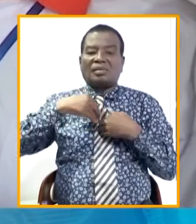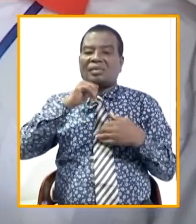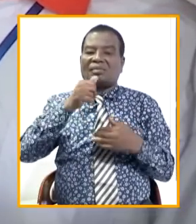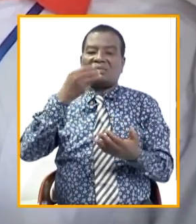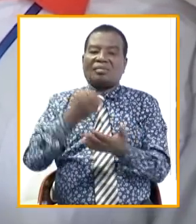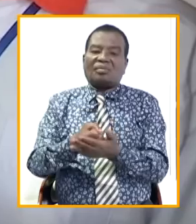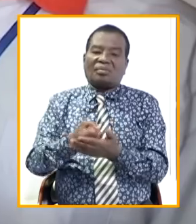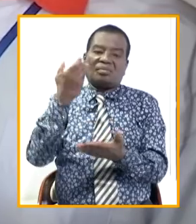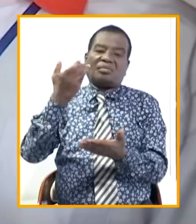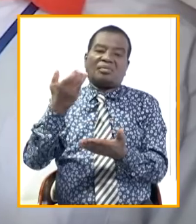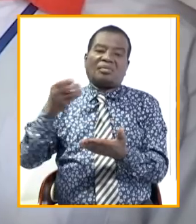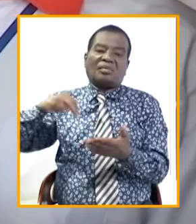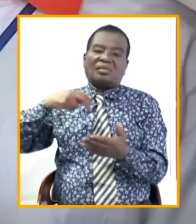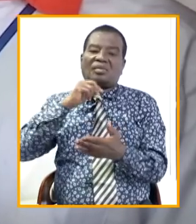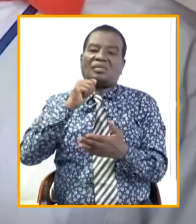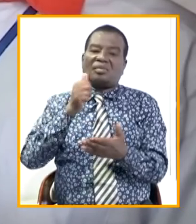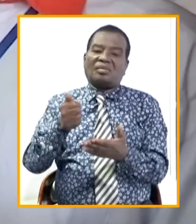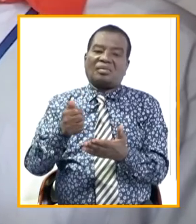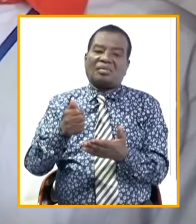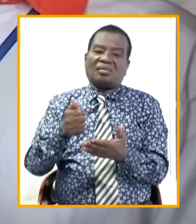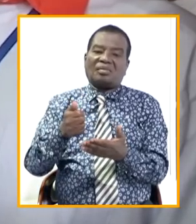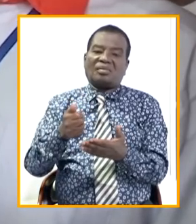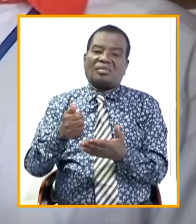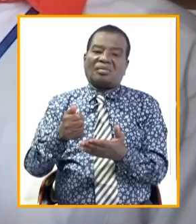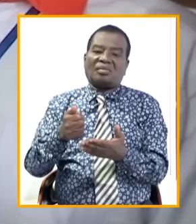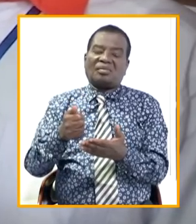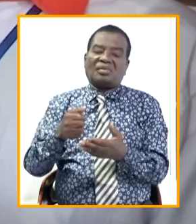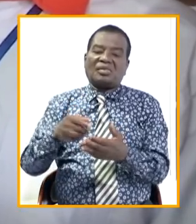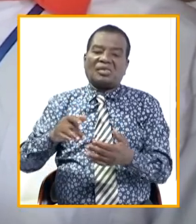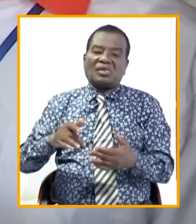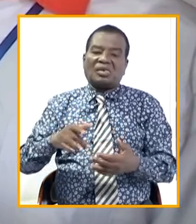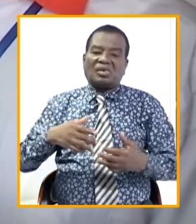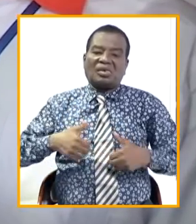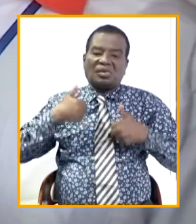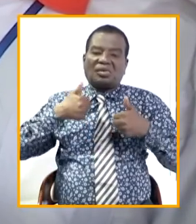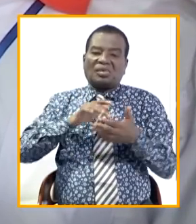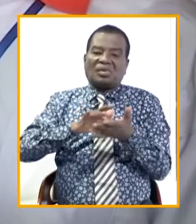salaire, nous ne sommes pas traités médicalement,